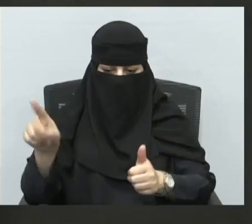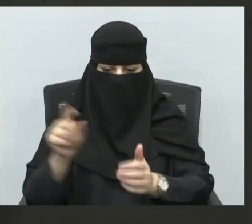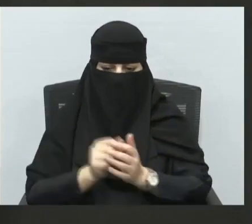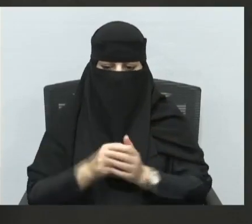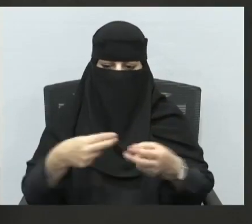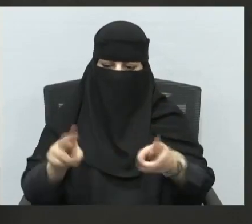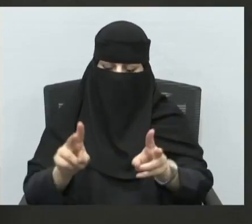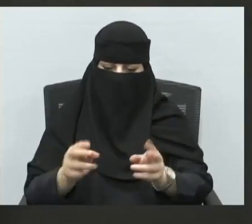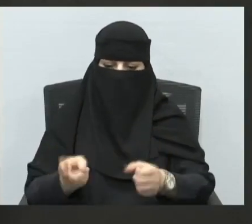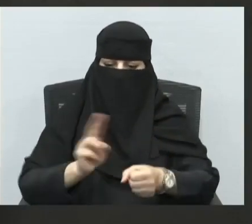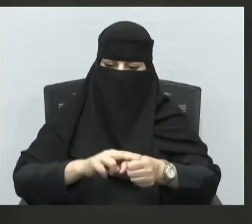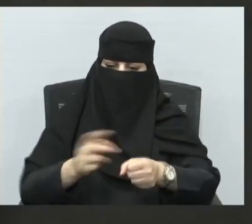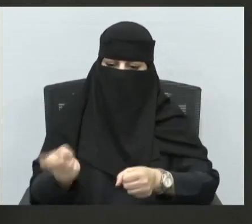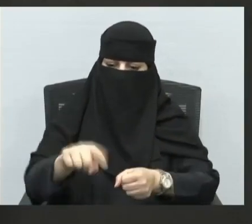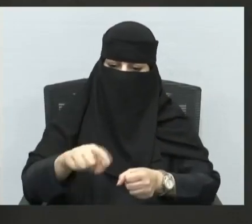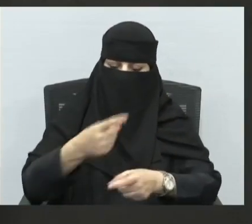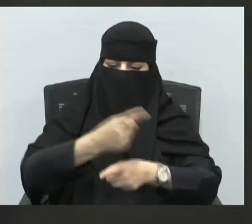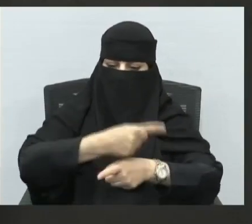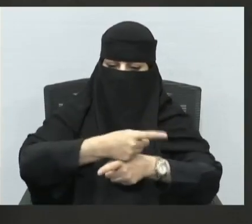بالترديد بعد